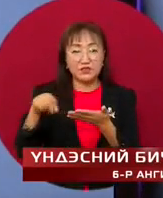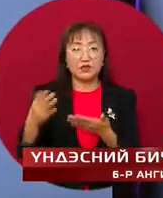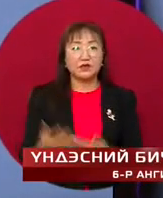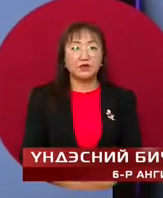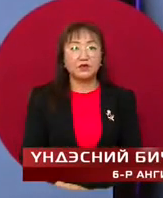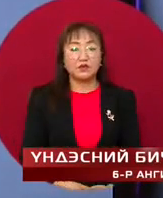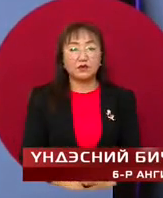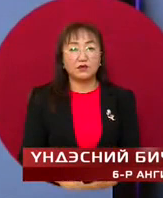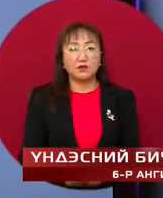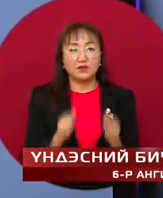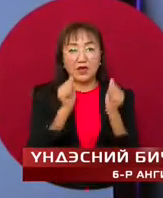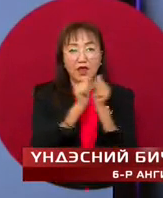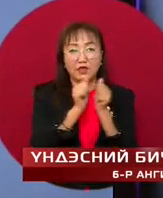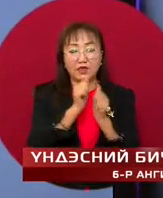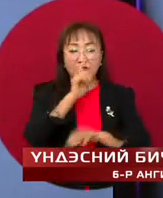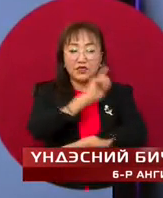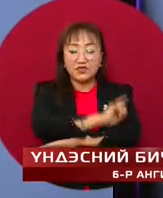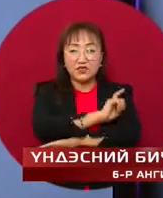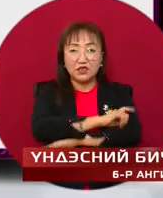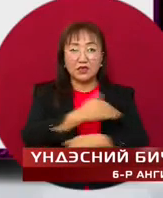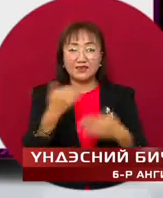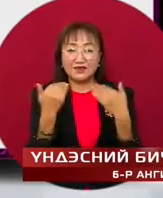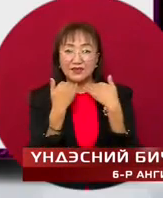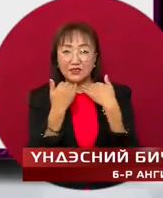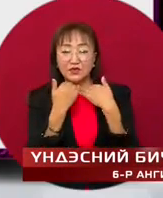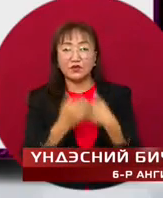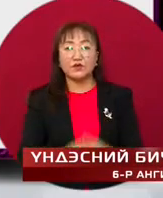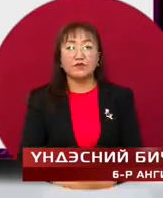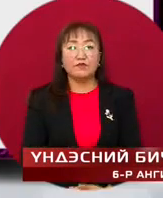Найзаараа хичээлэн заалгав.